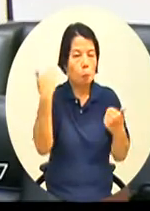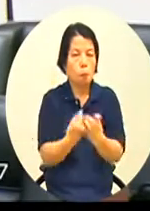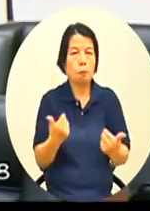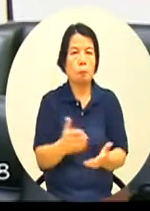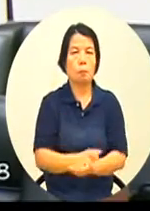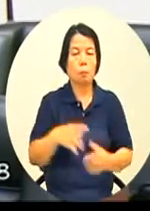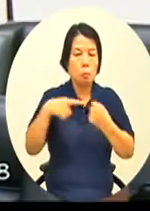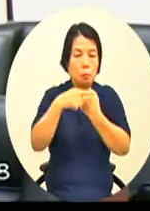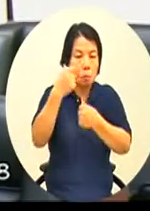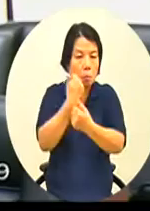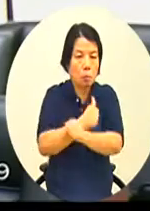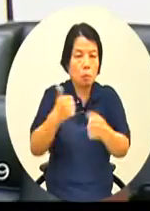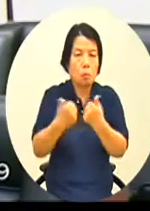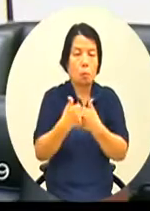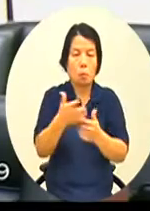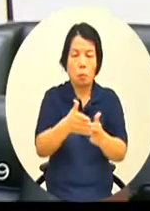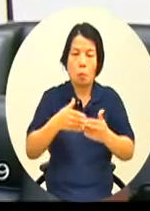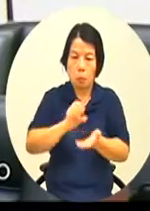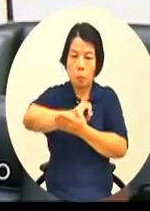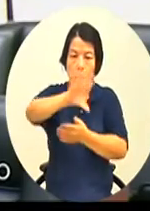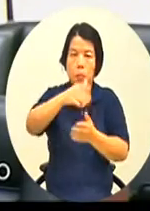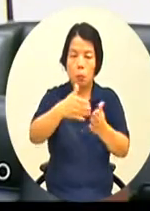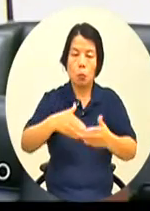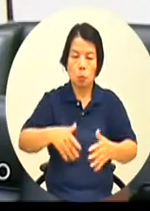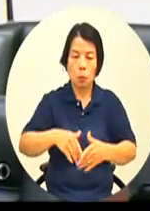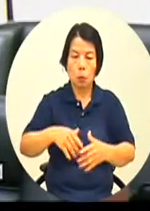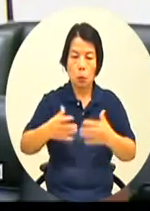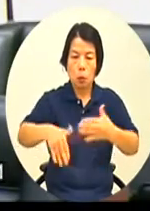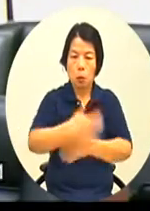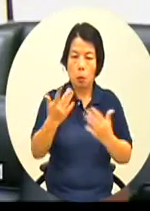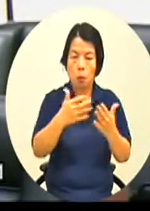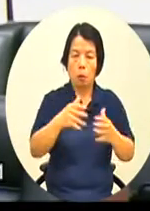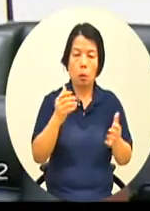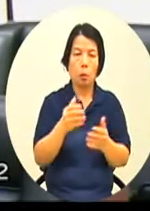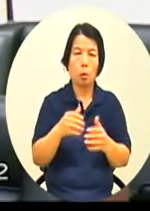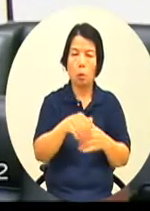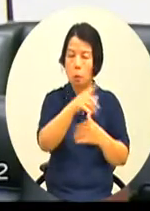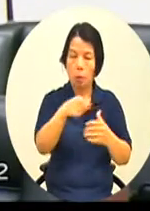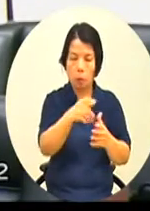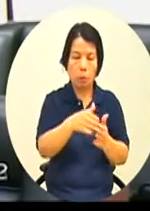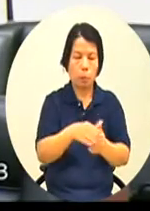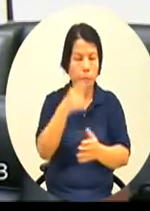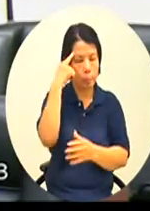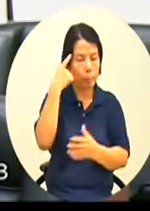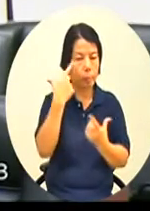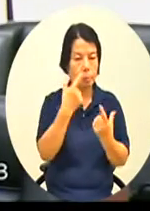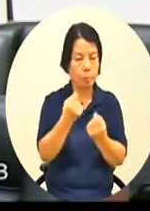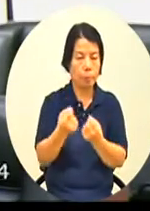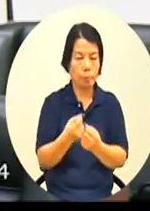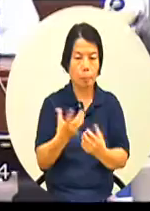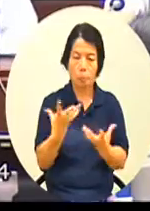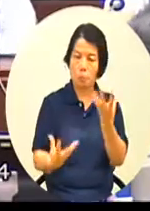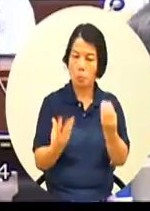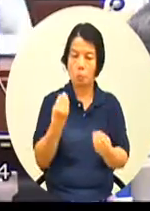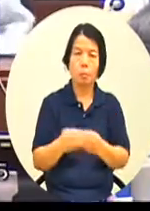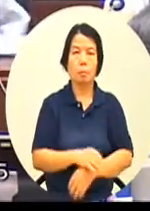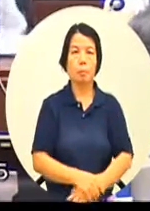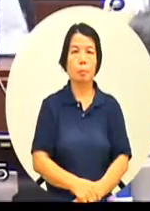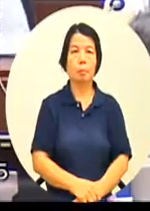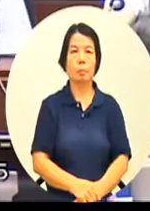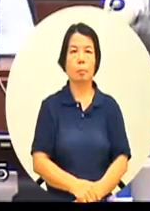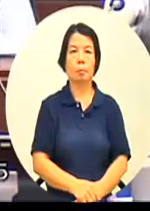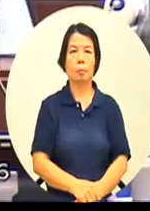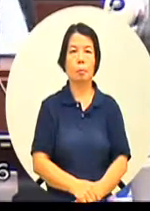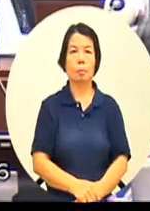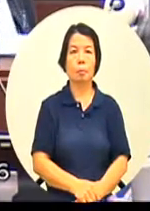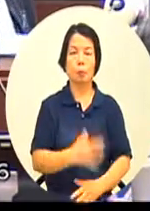告诉市民朋友， 这个 到底我们打通的这个议题有多少市民朋友是赞成的？ 这件事情我研考会扮演一些这